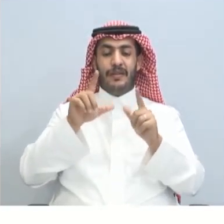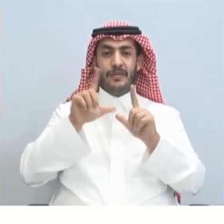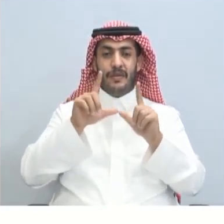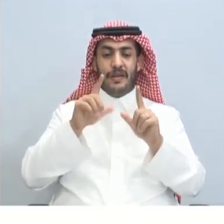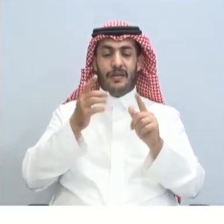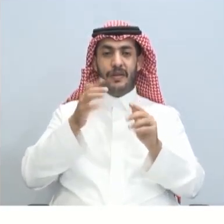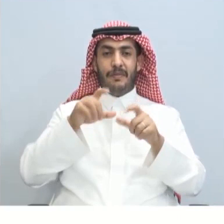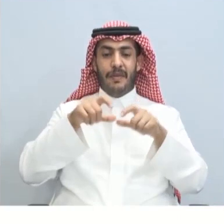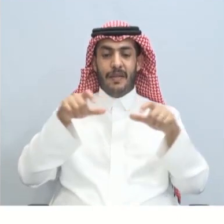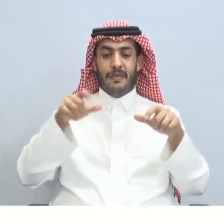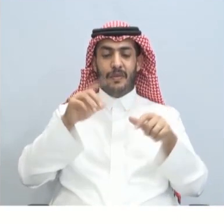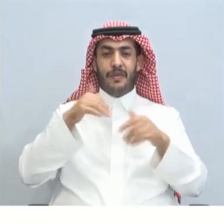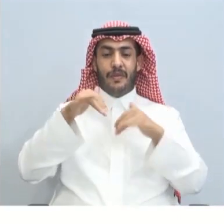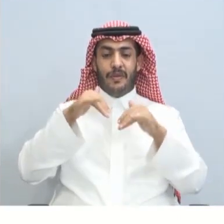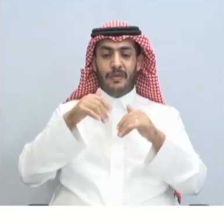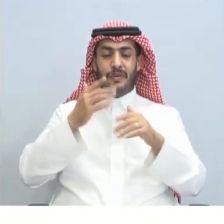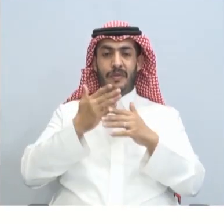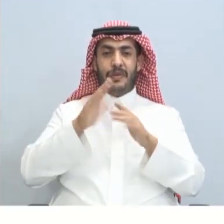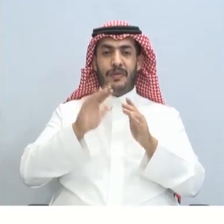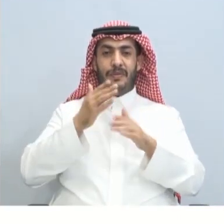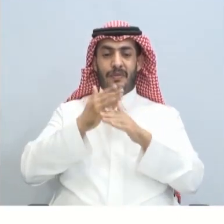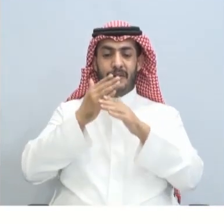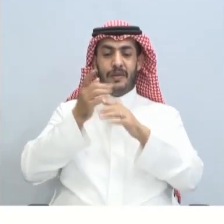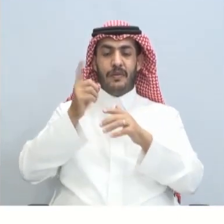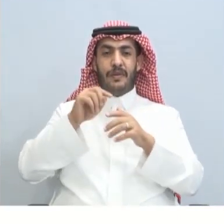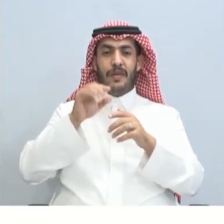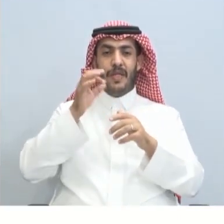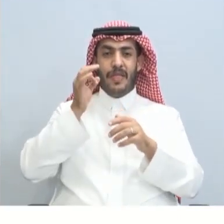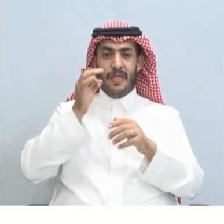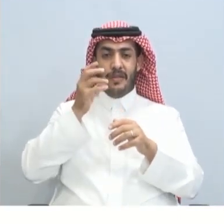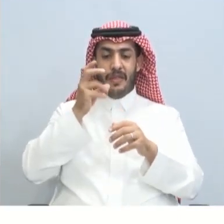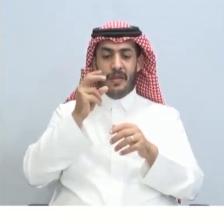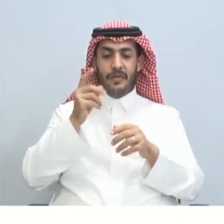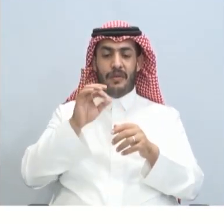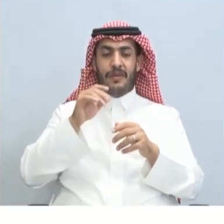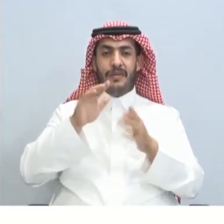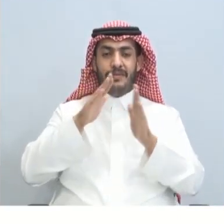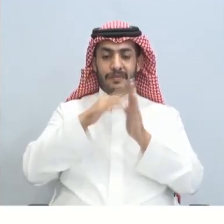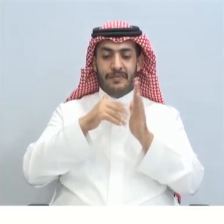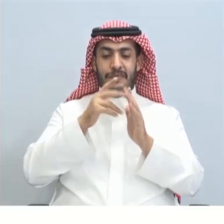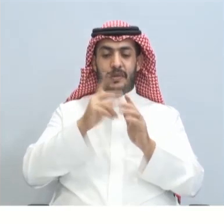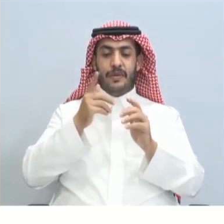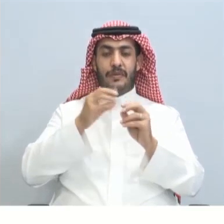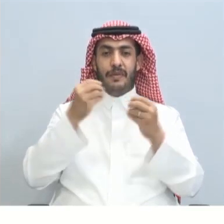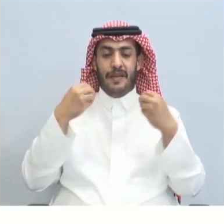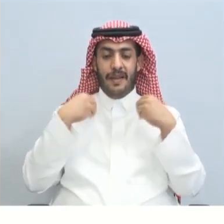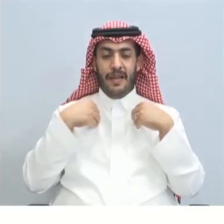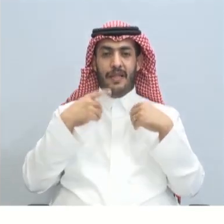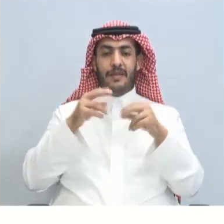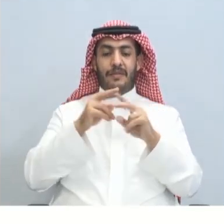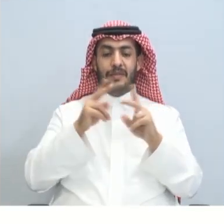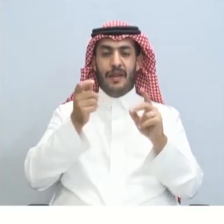التلفزيونات والمكاتب والطرق وكذلك البنايات والمجوهرات والدهانات وادوات